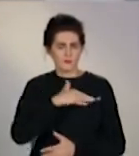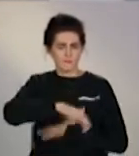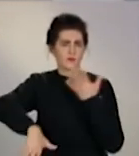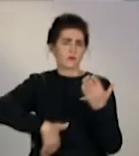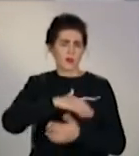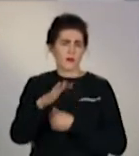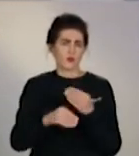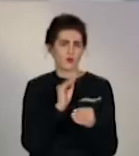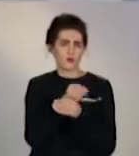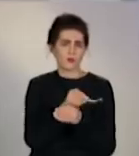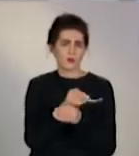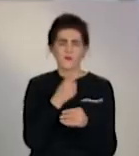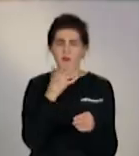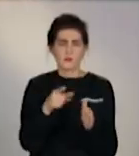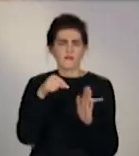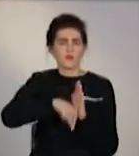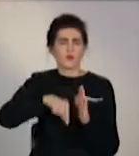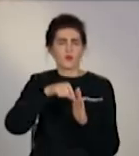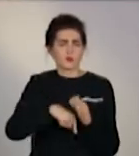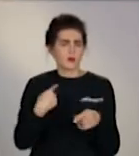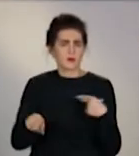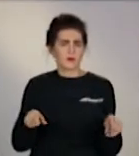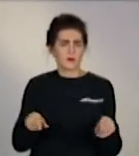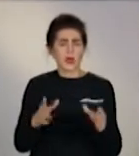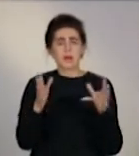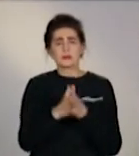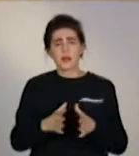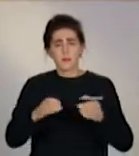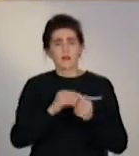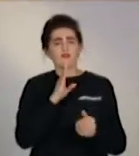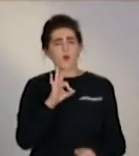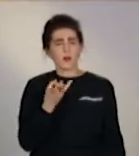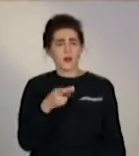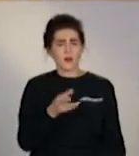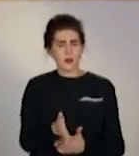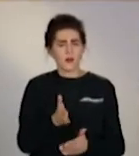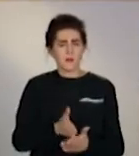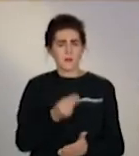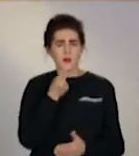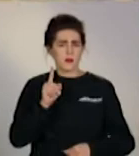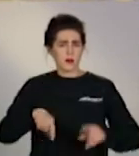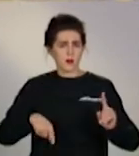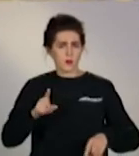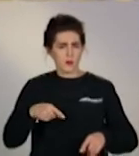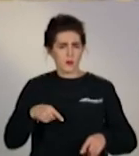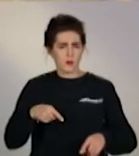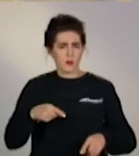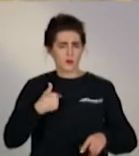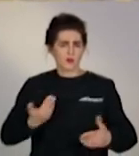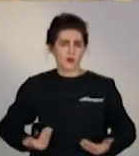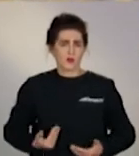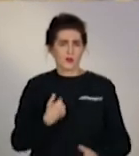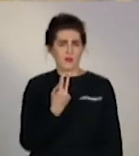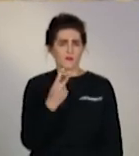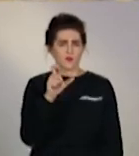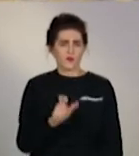перемалывают и добавляют. Так что попадается здесь. А ось у родини пані Ольги хліб їдять зрідка. Мы живем вдвоем, поэтому ну,